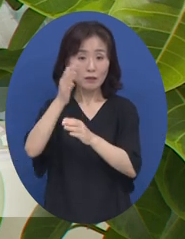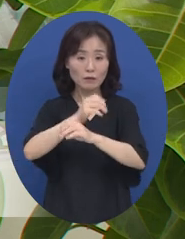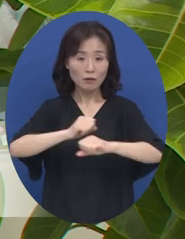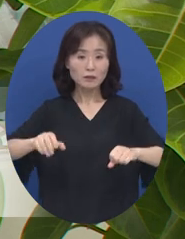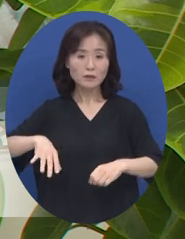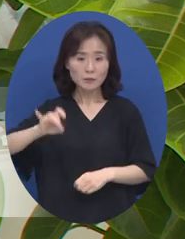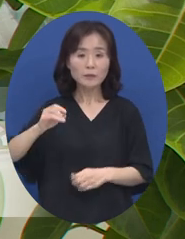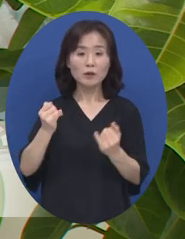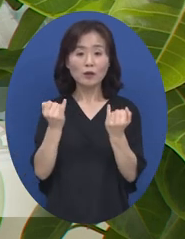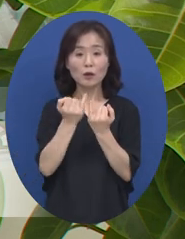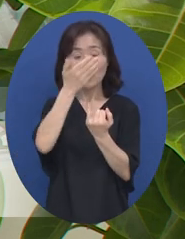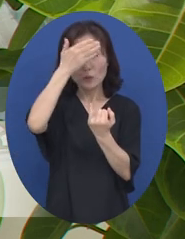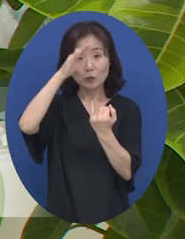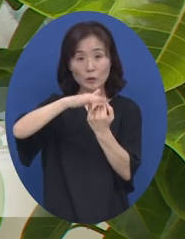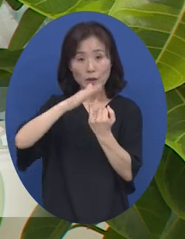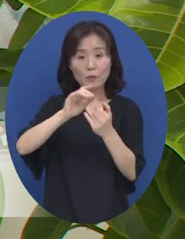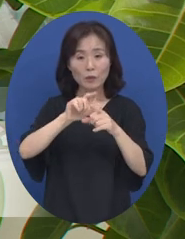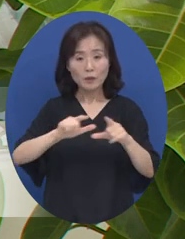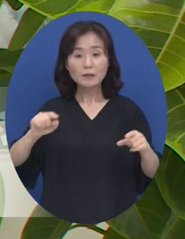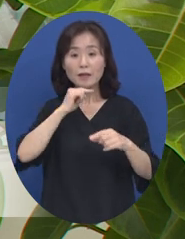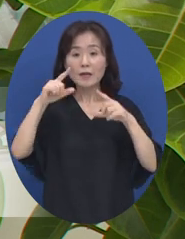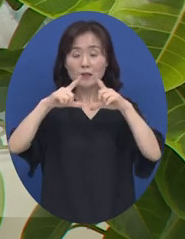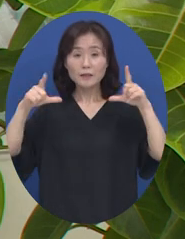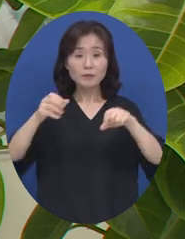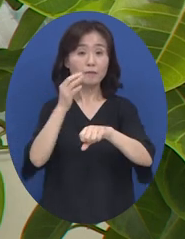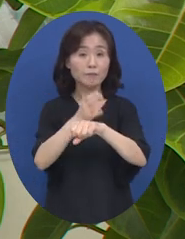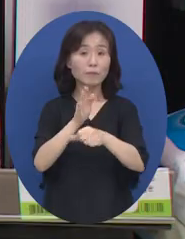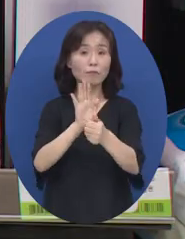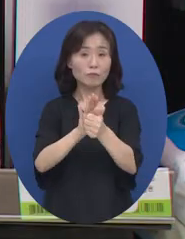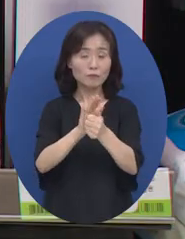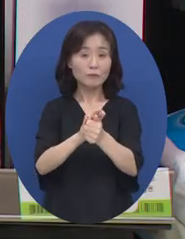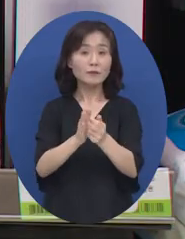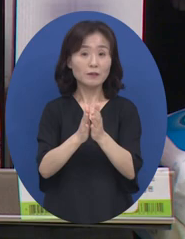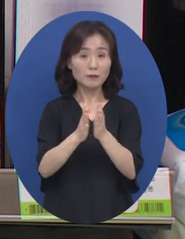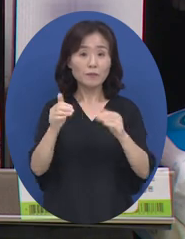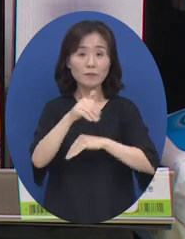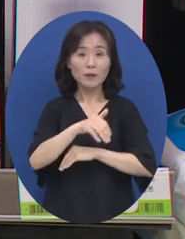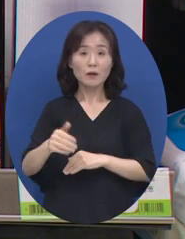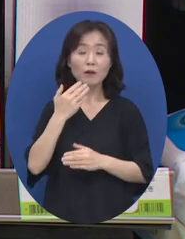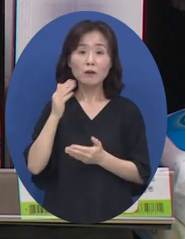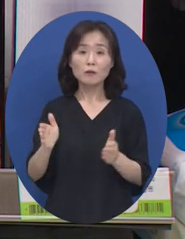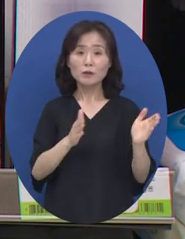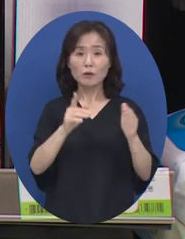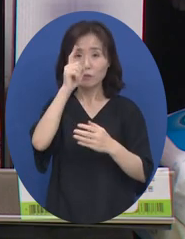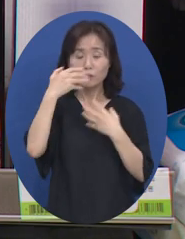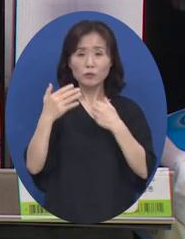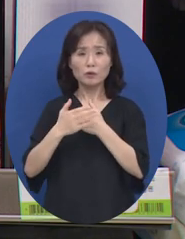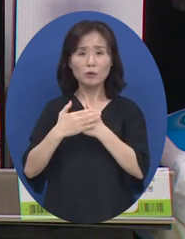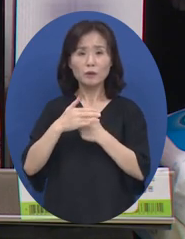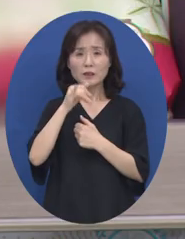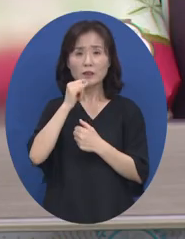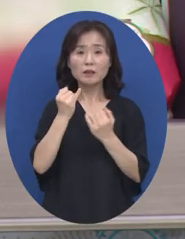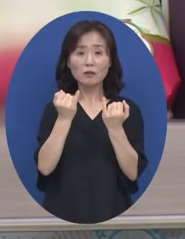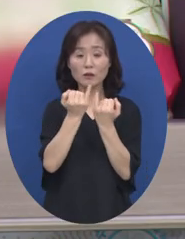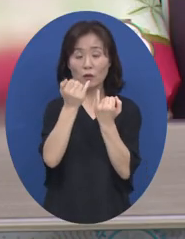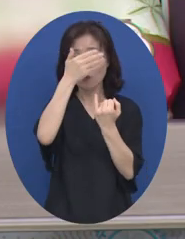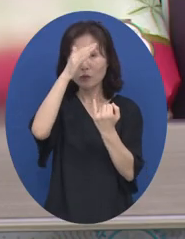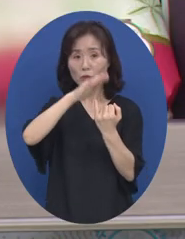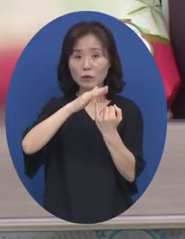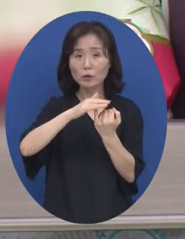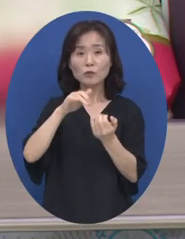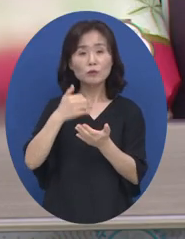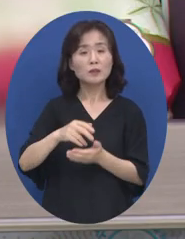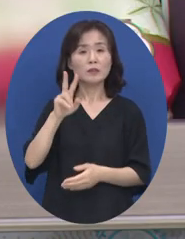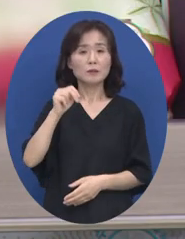대한 보편적 생리용품 지원을 시작할 계획입니다. 현재 경기도에서 정부 지원을 받는 여성